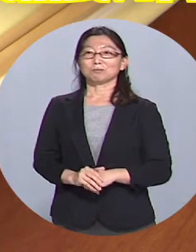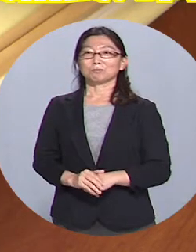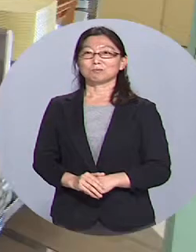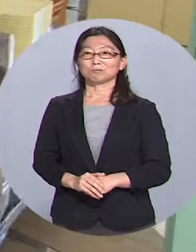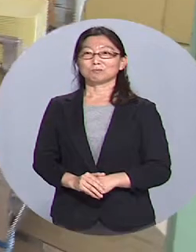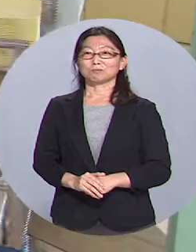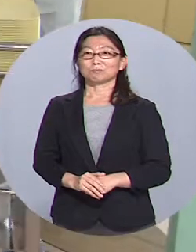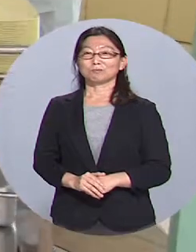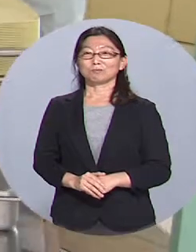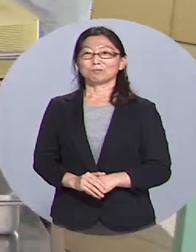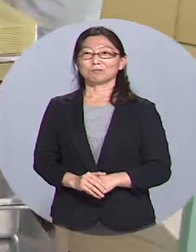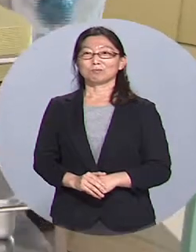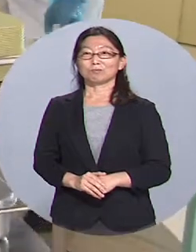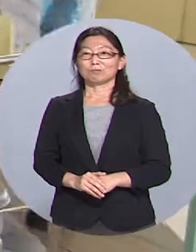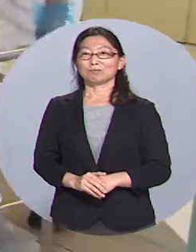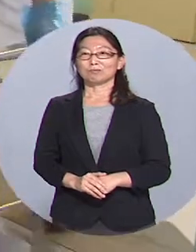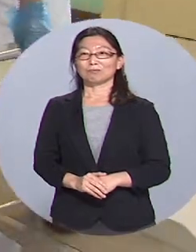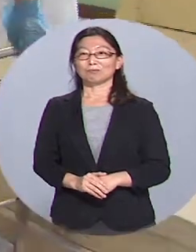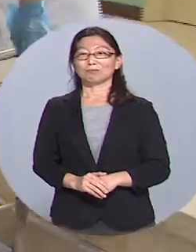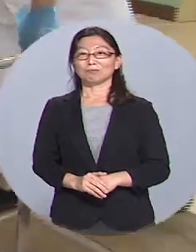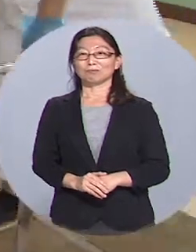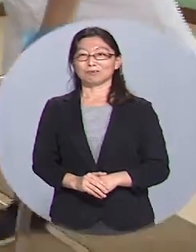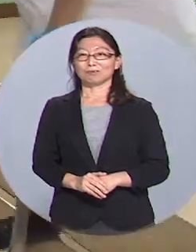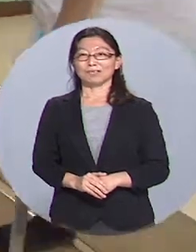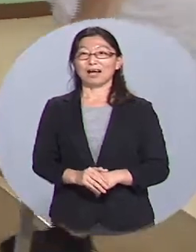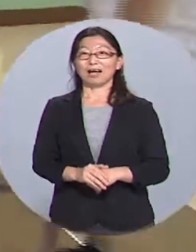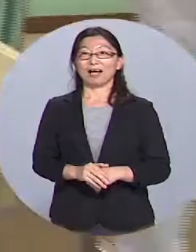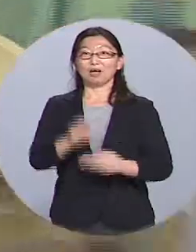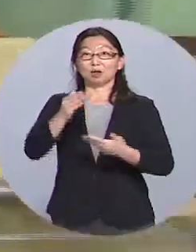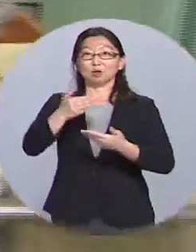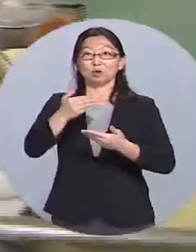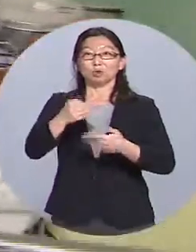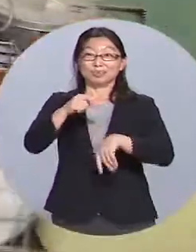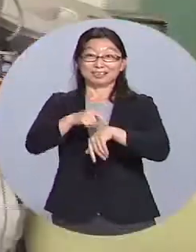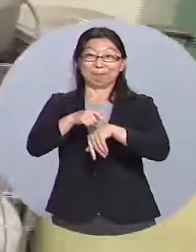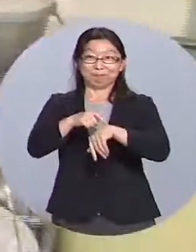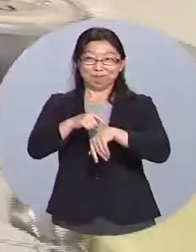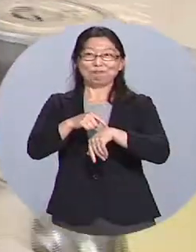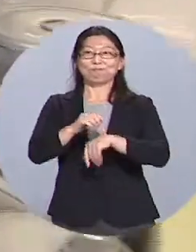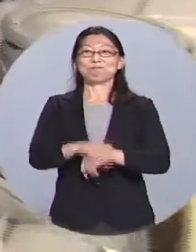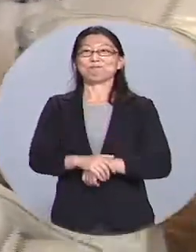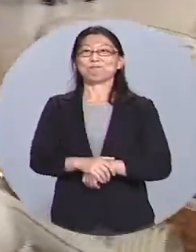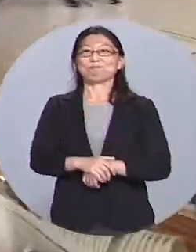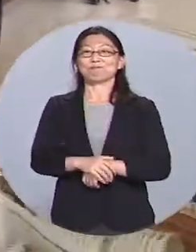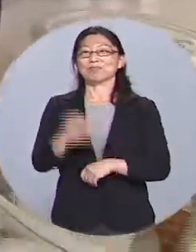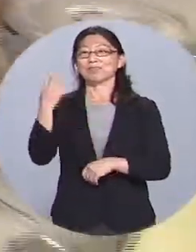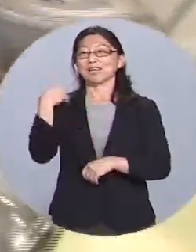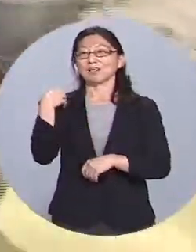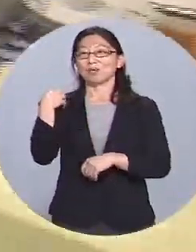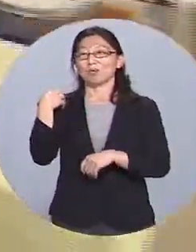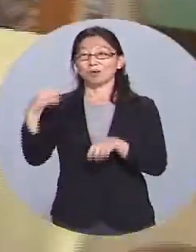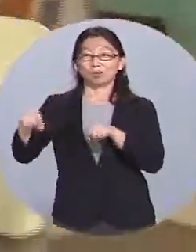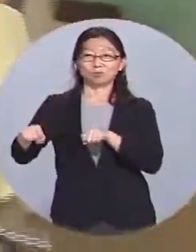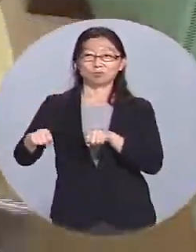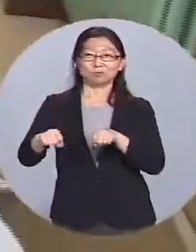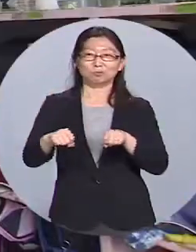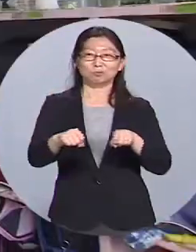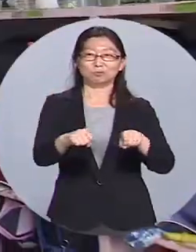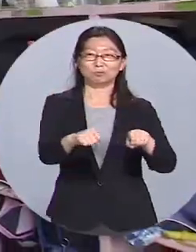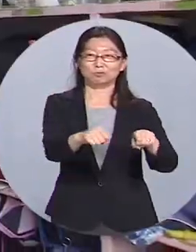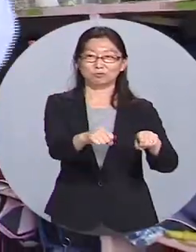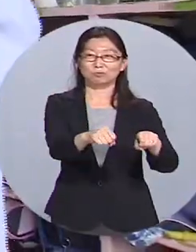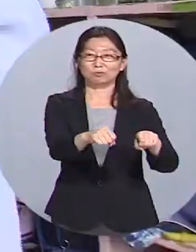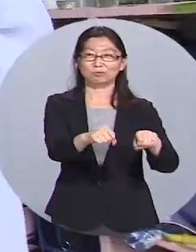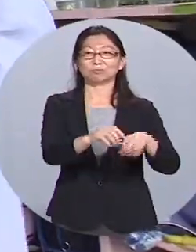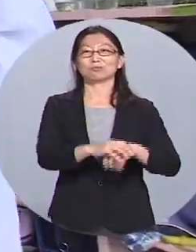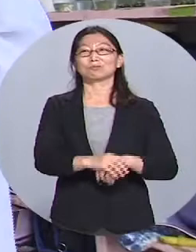うん、だから 羨ましい。 いよいよ子どもたちが待ちに待った給食の時間。 給食当番がエレベーターで運ばれてきたカートを受け